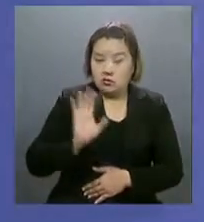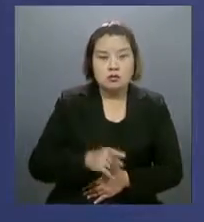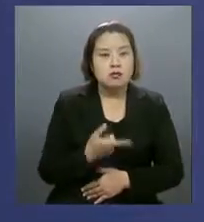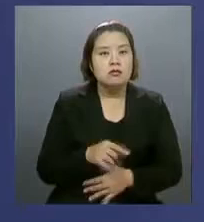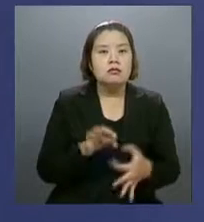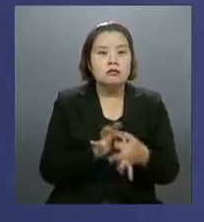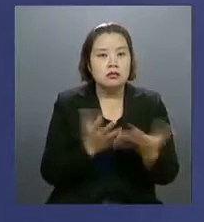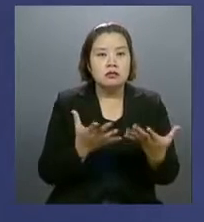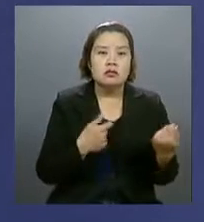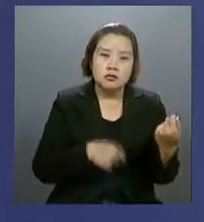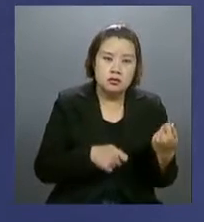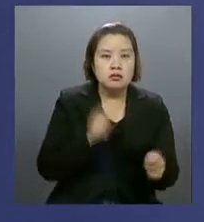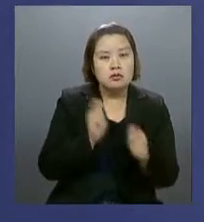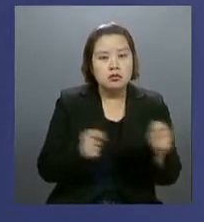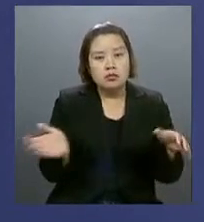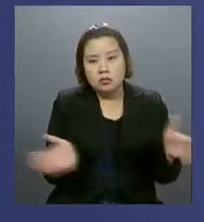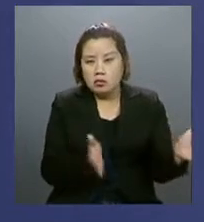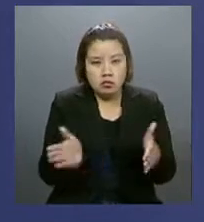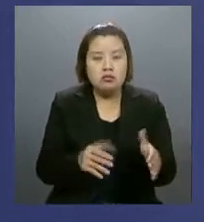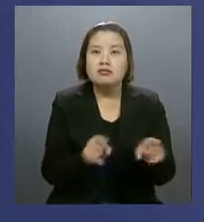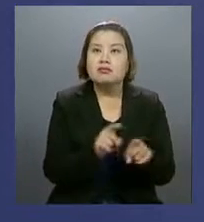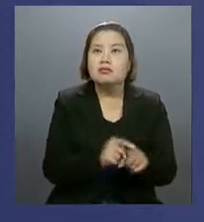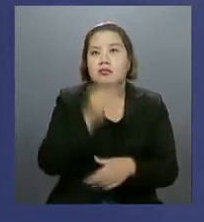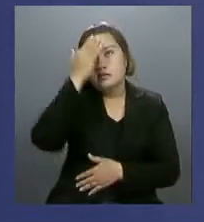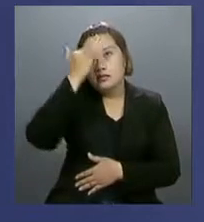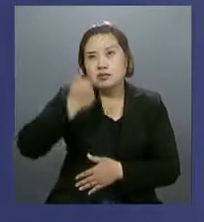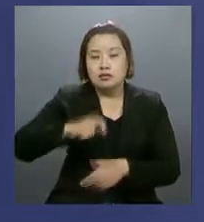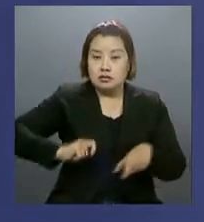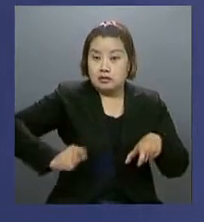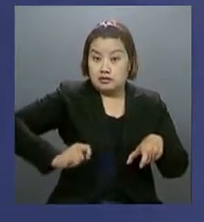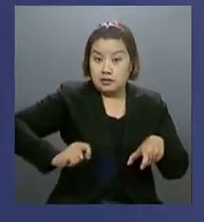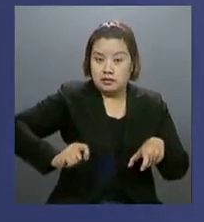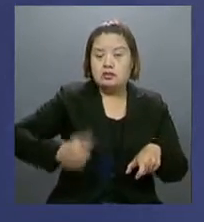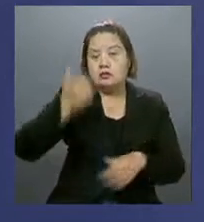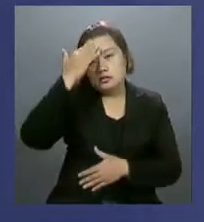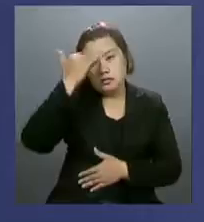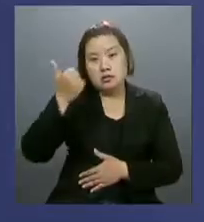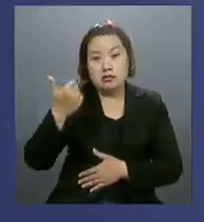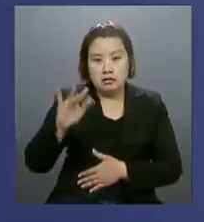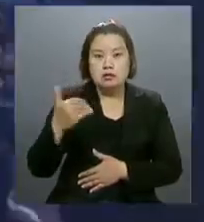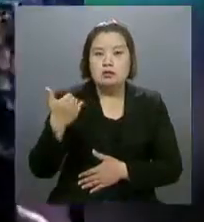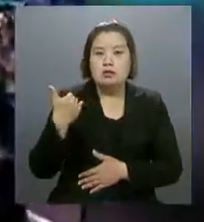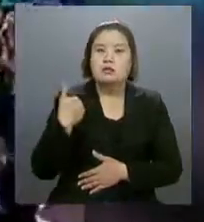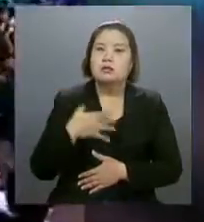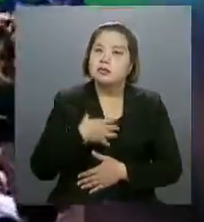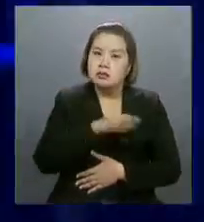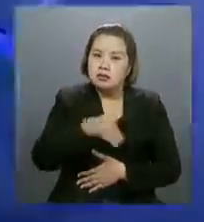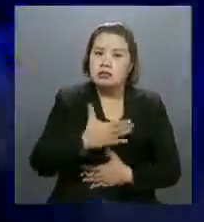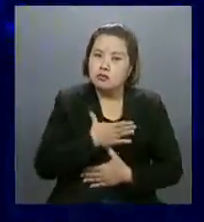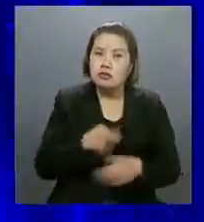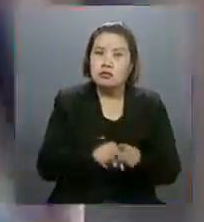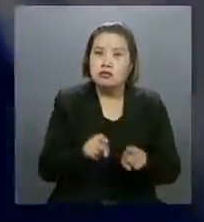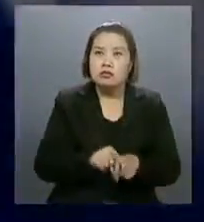ครับเขาบอกว่าตอนนี้อาจจะถึงเวลาของแจ็คเก้ตัวพระเอกตัวนี้ที่เก่งจะนำแจ็คเก้ทำให้ทุกคนหันมาเล่นแจ็คเก้กัน เกิดเป็นชายทั้